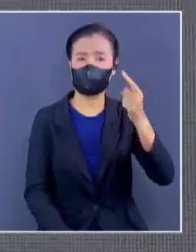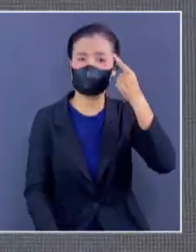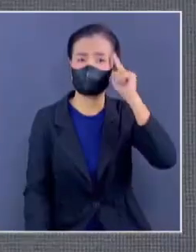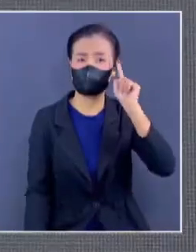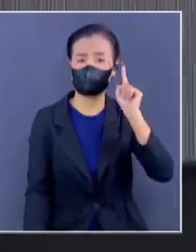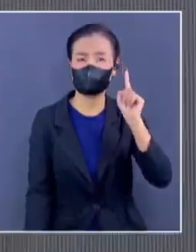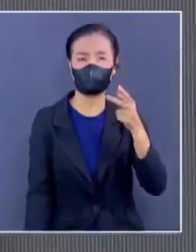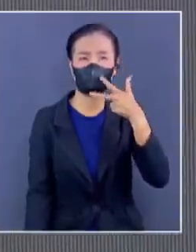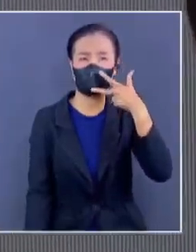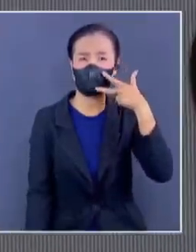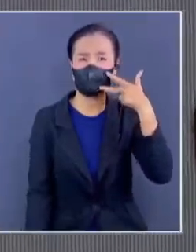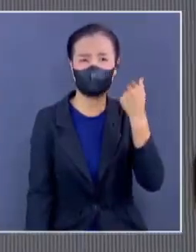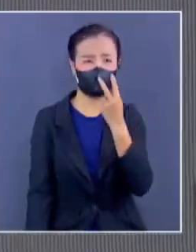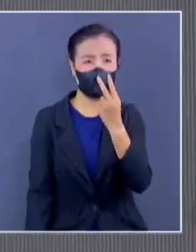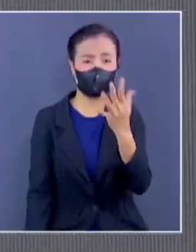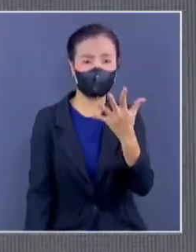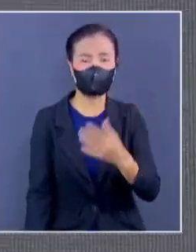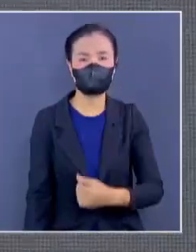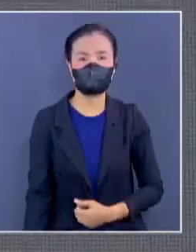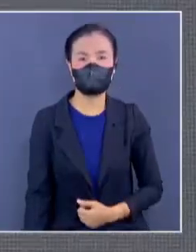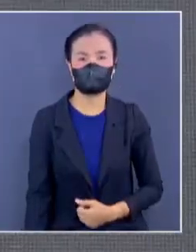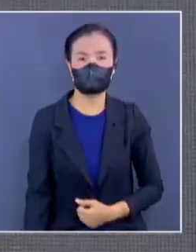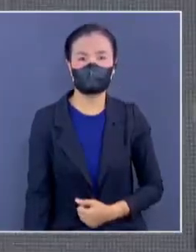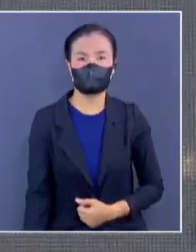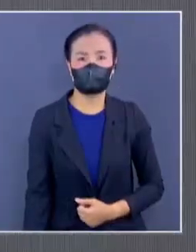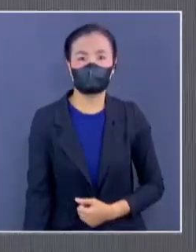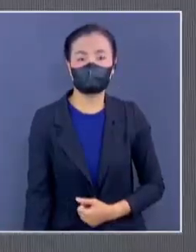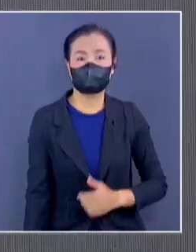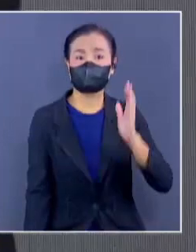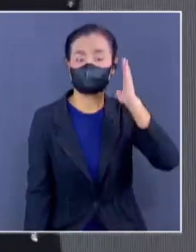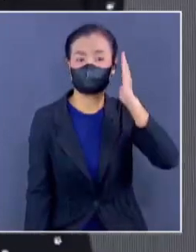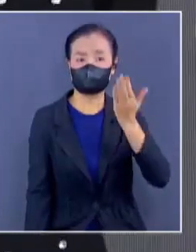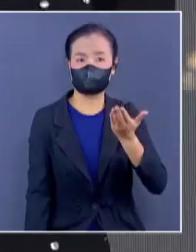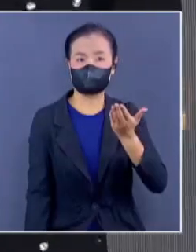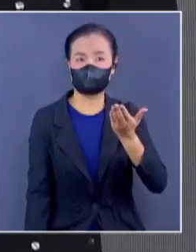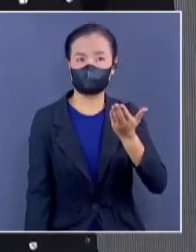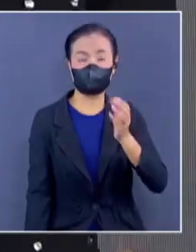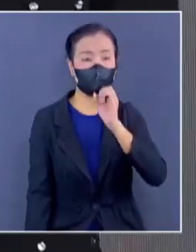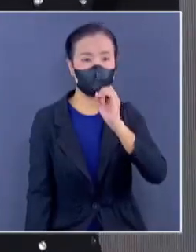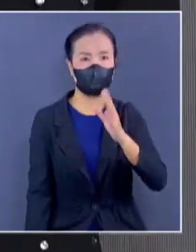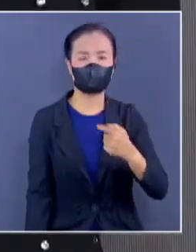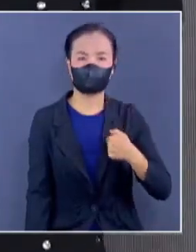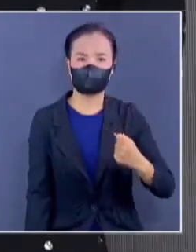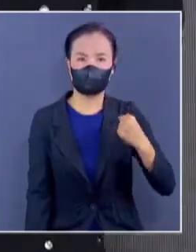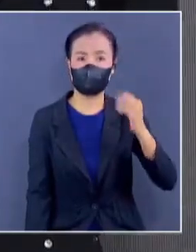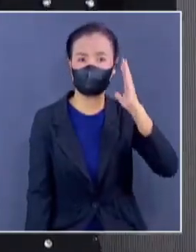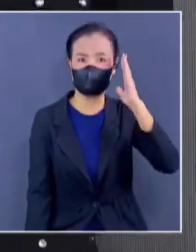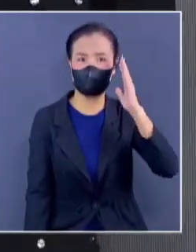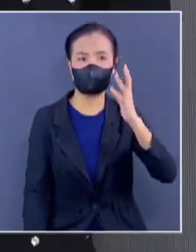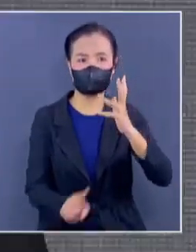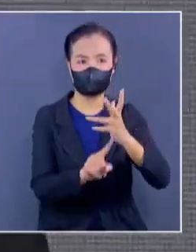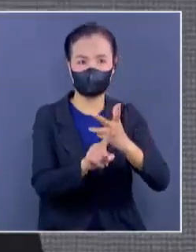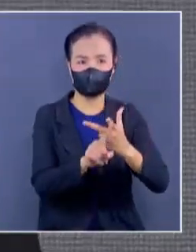ไม่ค่อยเห็นความหวานสักเท่าไหร่ในช่วงนี้ค่ะล่าสุดฝั่งของหนุ่มตรงๆก็ได้เปิดใจแมนๆเลยว่าตนนั้นเจ้าชู้จริ